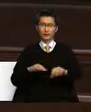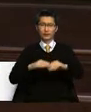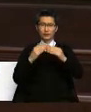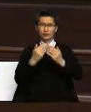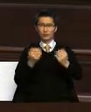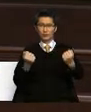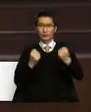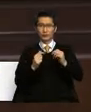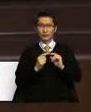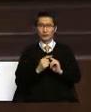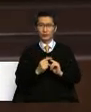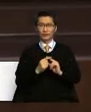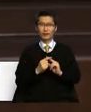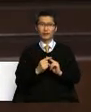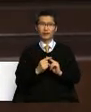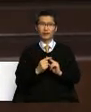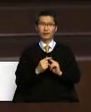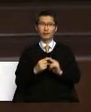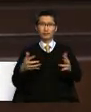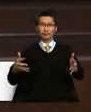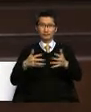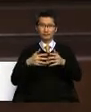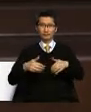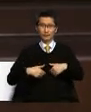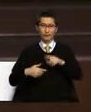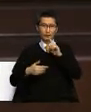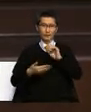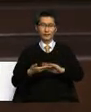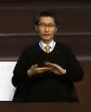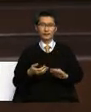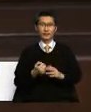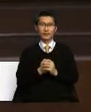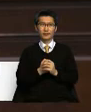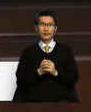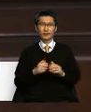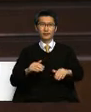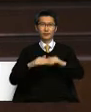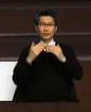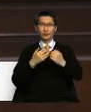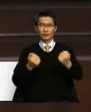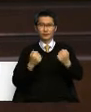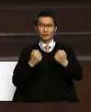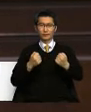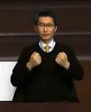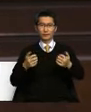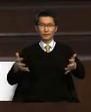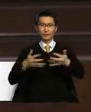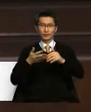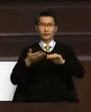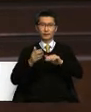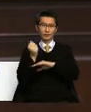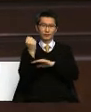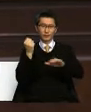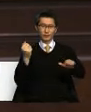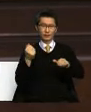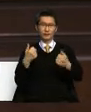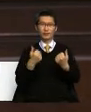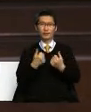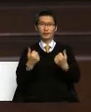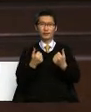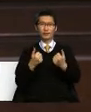모든 역량과 협력이 필요합니다. 모든 역량과 협력을 바탕으로